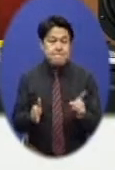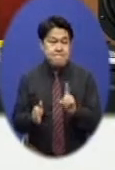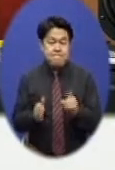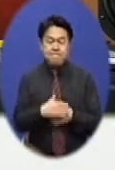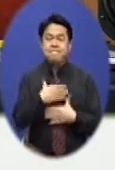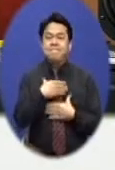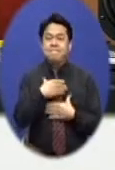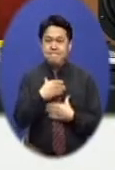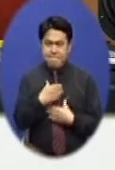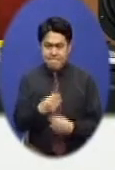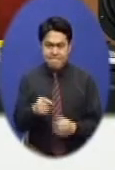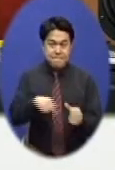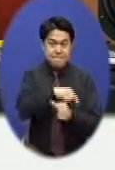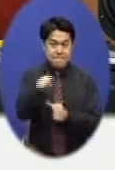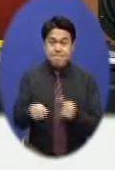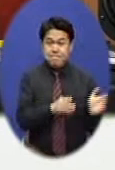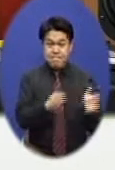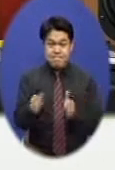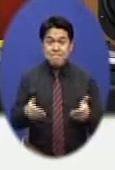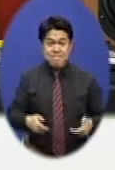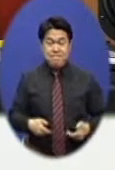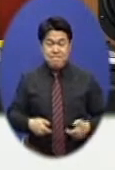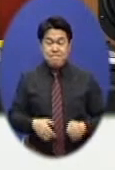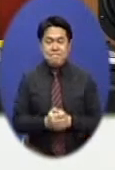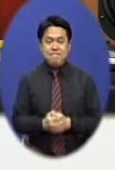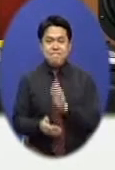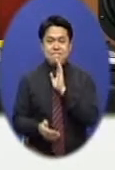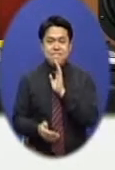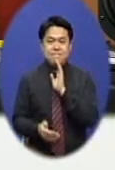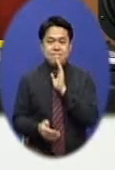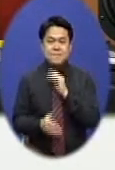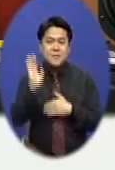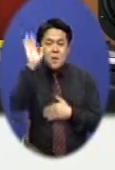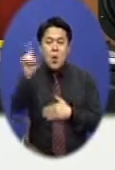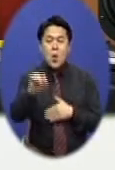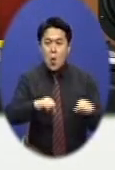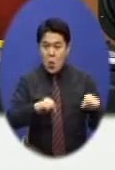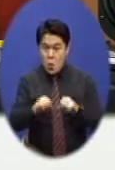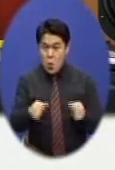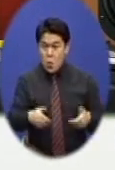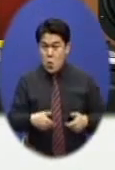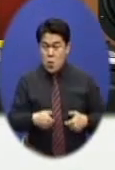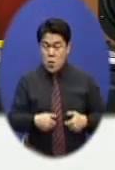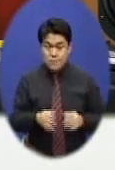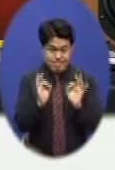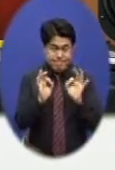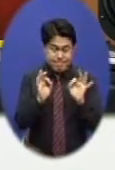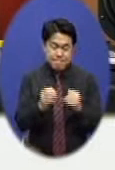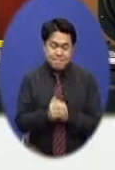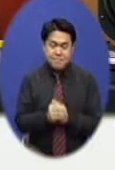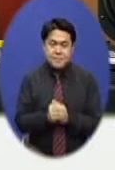네. 안전한 환경을 만드는 것도 참 중요하다고 그래요. 그러니까요. 어떻게 네. 하시면 되냐면요.